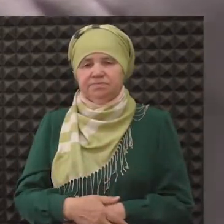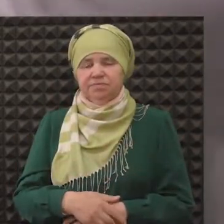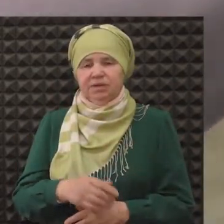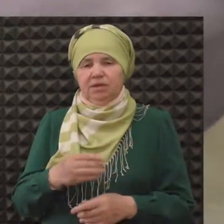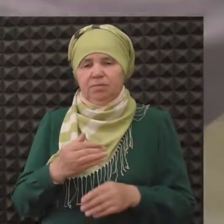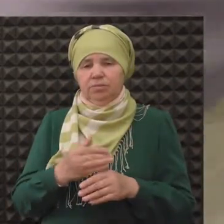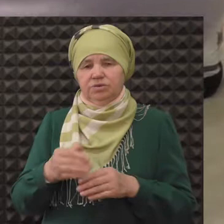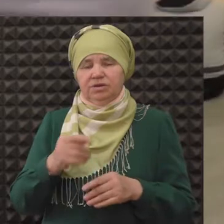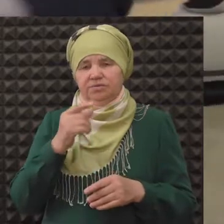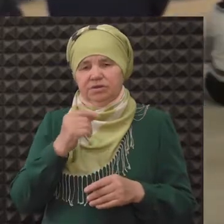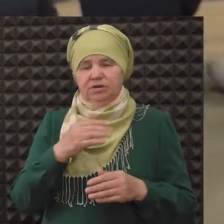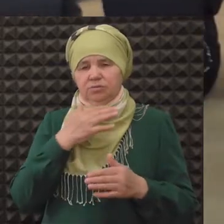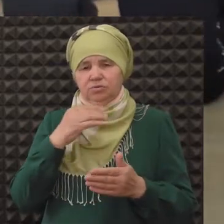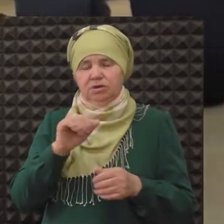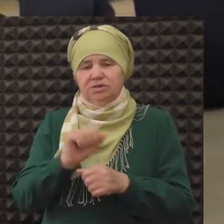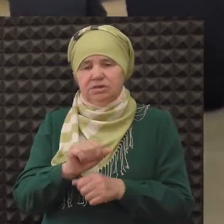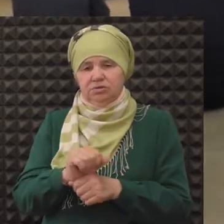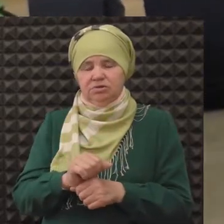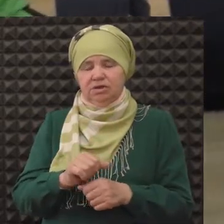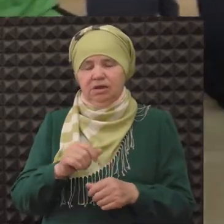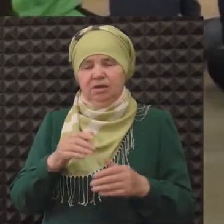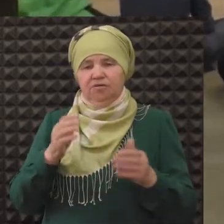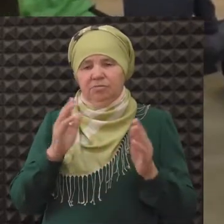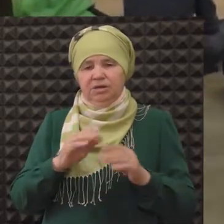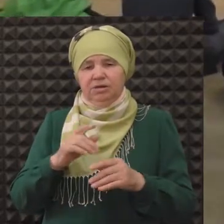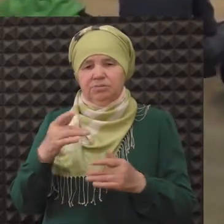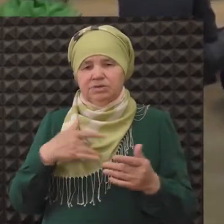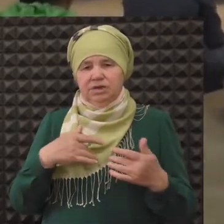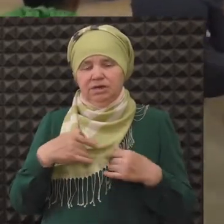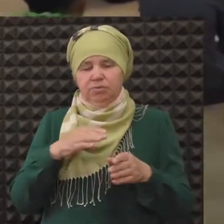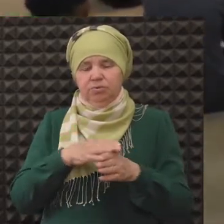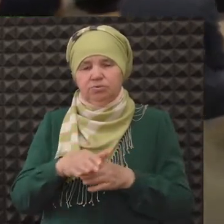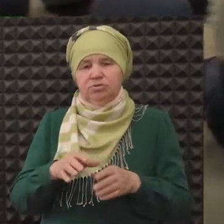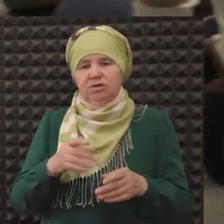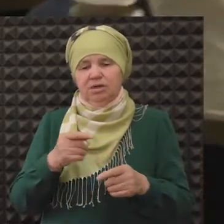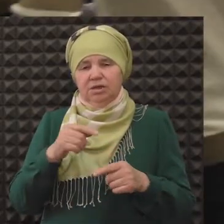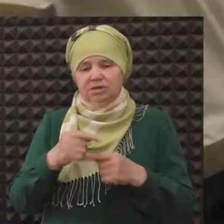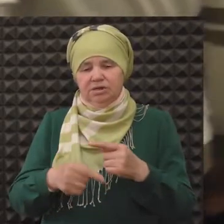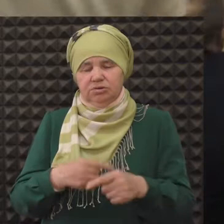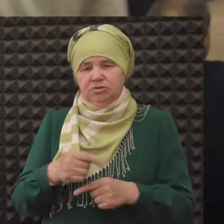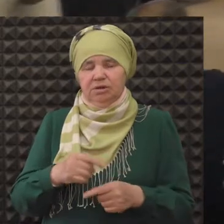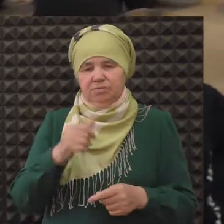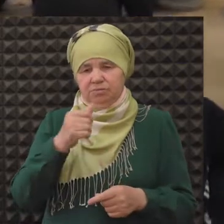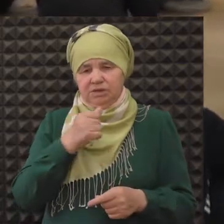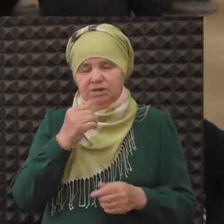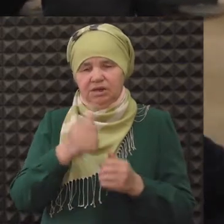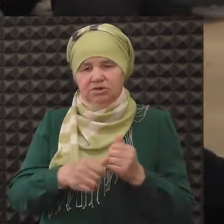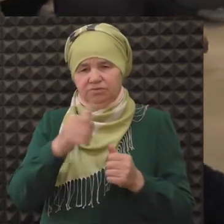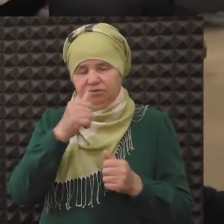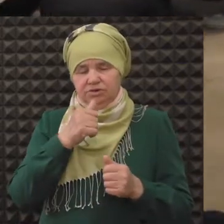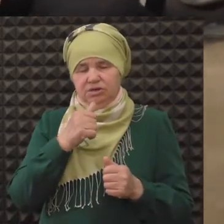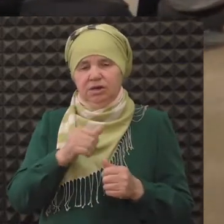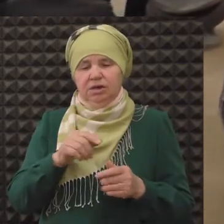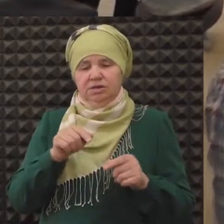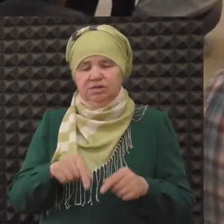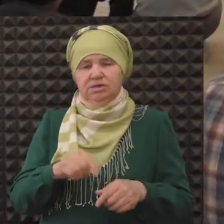После ифтара многие его участники остаются, и молельный зал в Ердаме полностью заполняется. Традиционно во время Рамадана каждый вечер в мечети